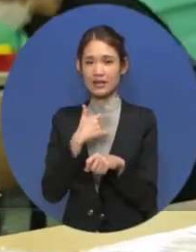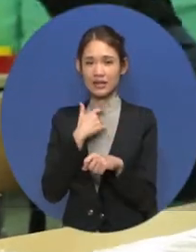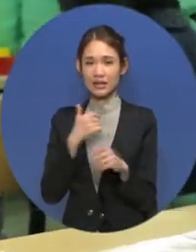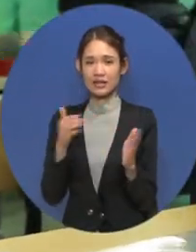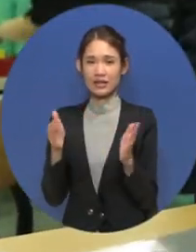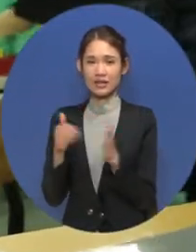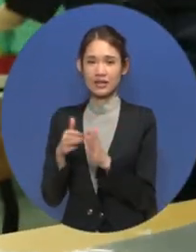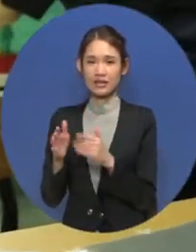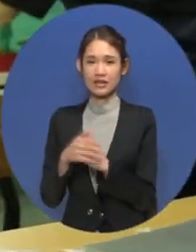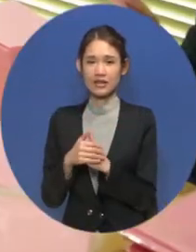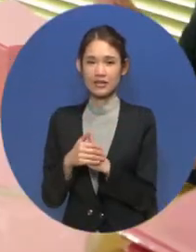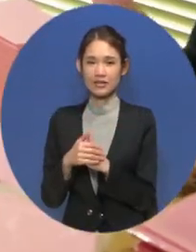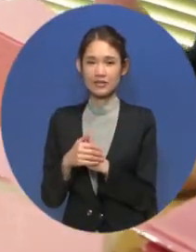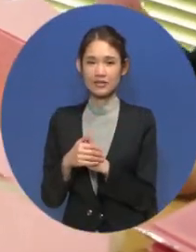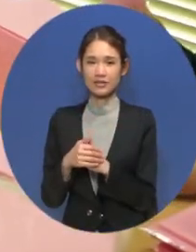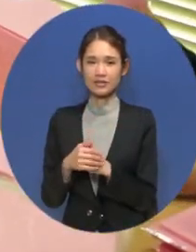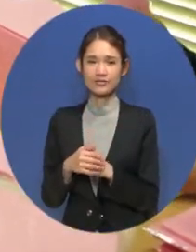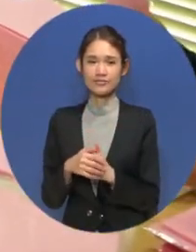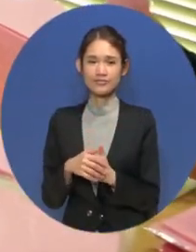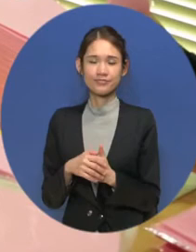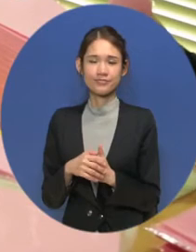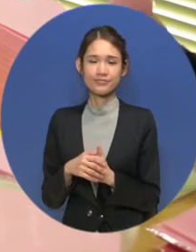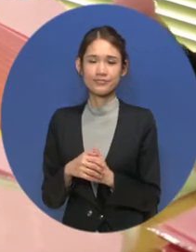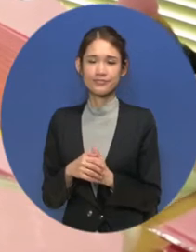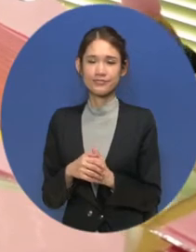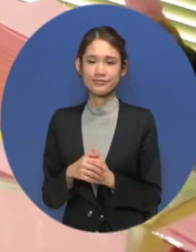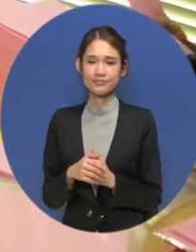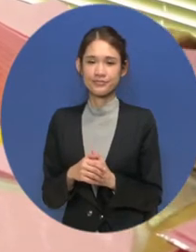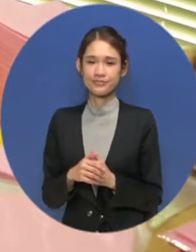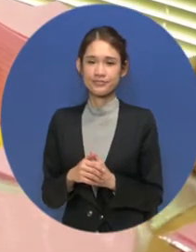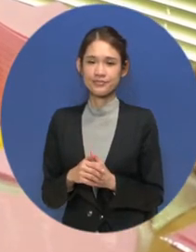현우고등학교 다녔죠? 네.